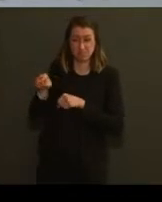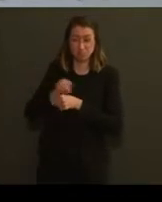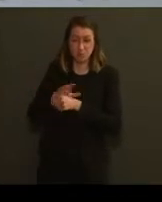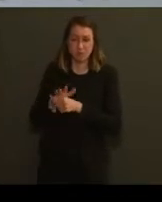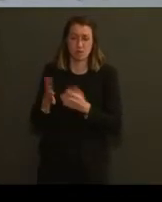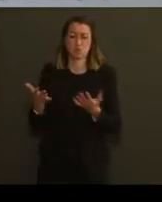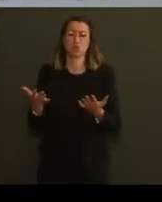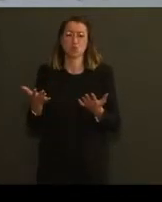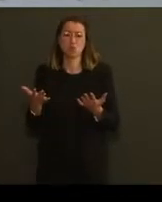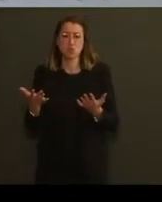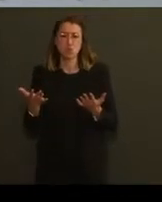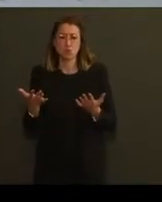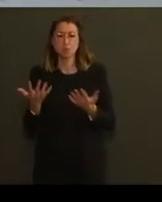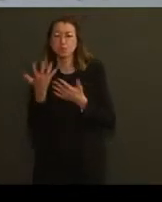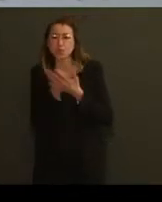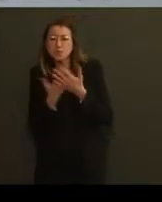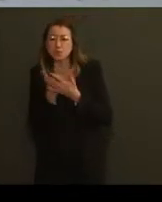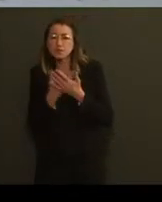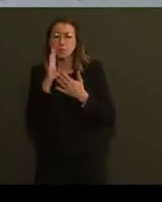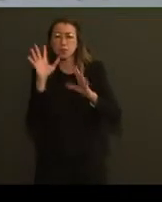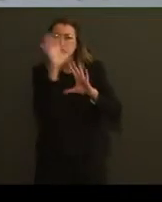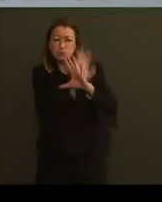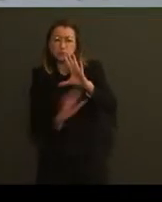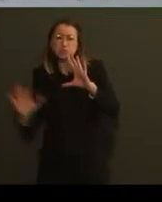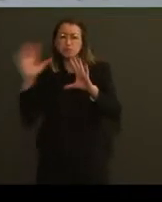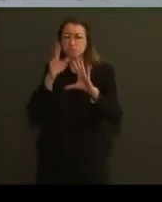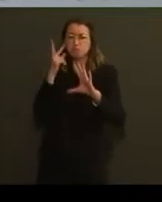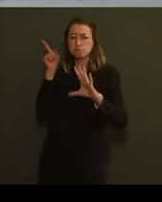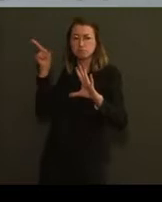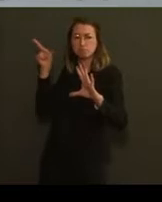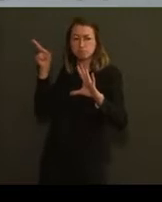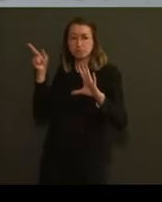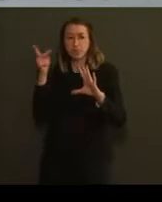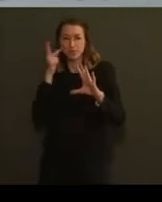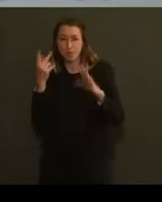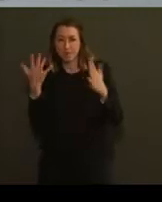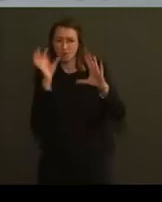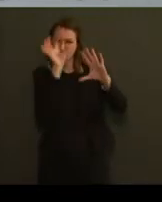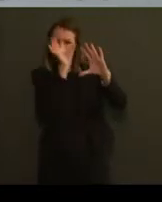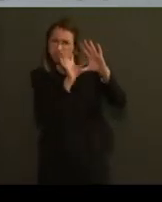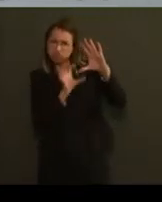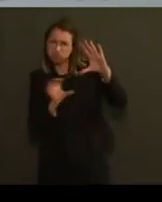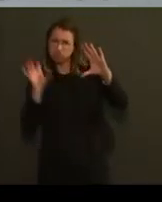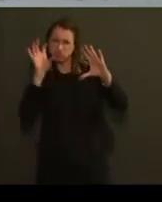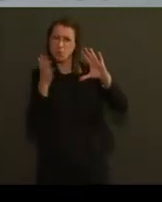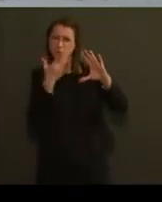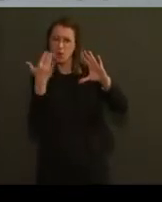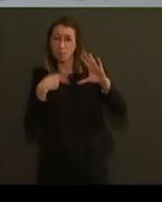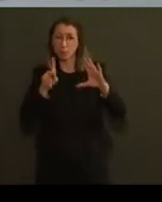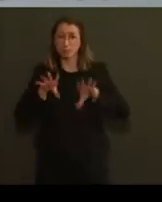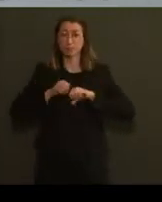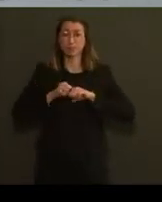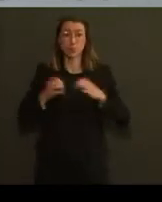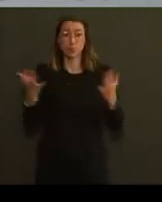tout le territoire, mais il est clair que le nombre d'infections par habitant est actuellement toujours le plus élevé à Bruxelles et